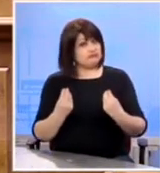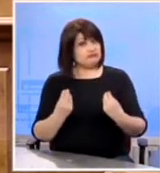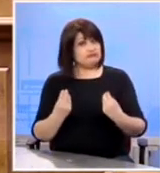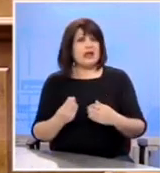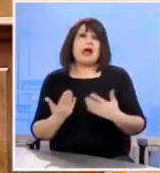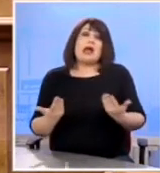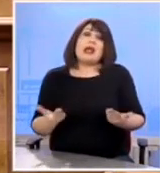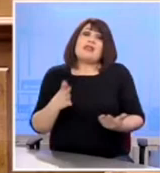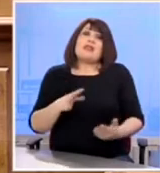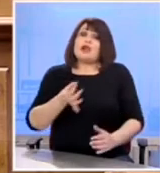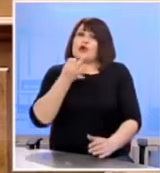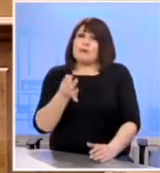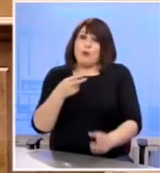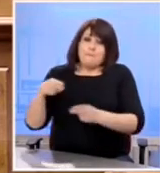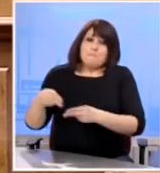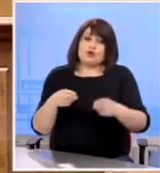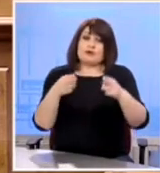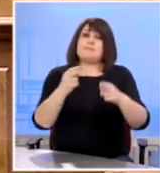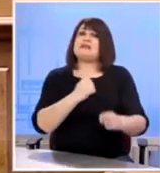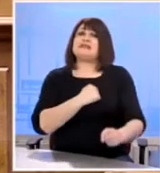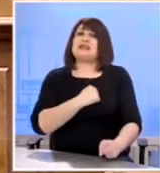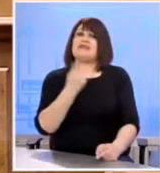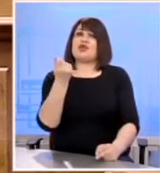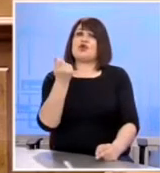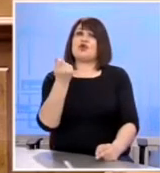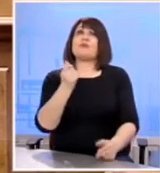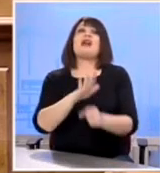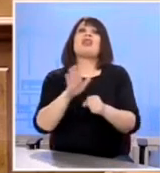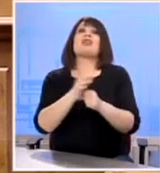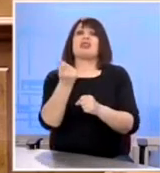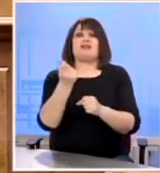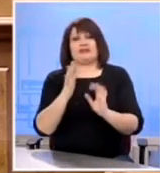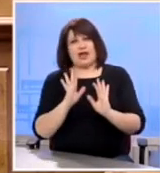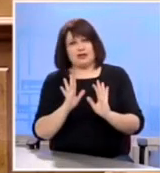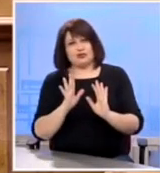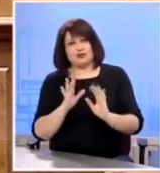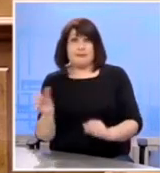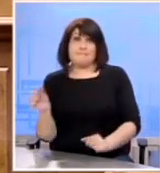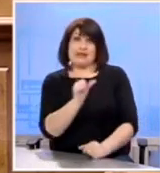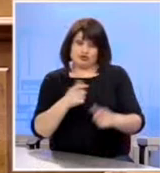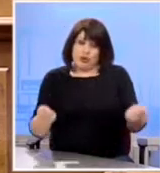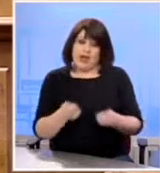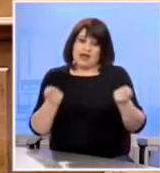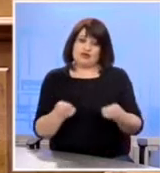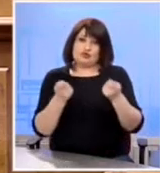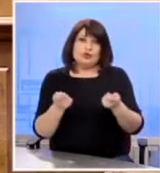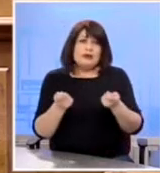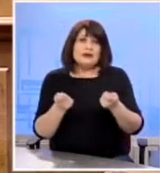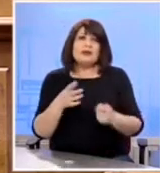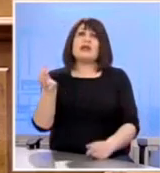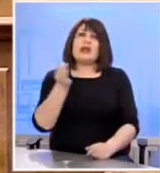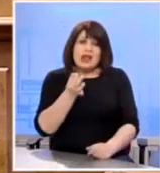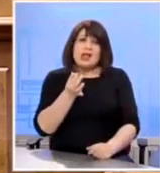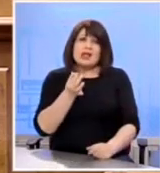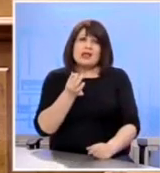Αλλά θα ήθελα να υπογραμμίσω το εξής. Το ποτάμι θεωρεί ότι οικονομικά το εγχείρημα δεν βγαίνει με την επιστροφή των εργαζομένων, αλλά την ίδια στιγμή και το ποτάμι